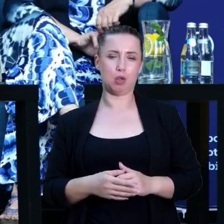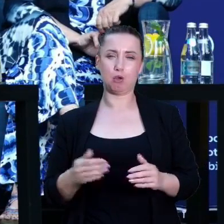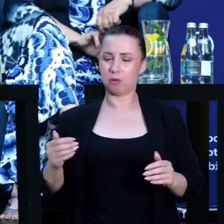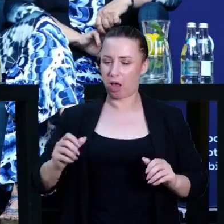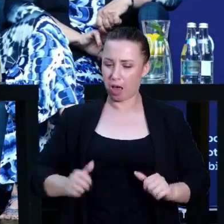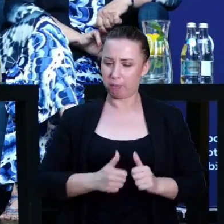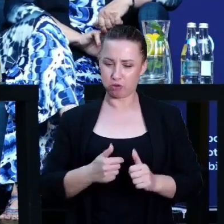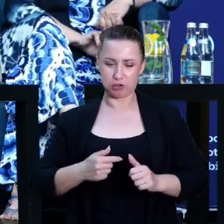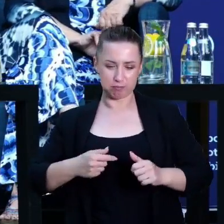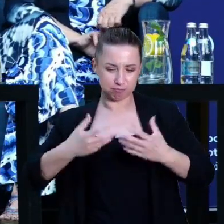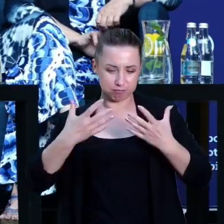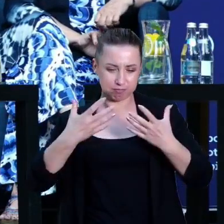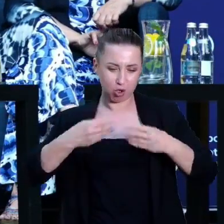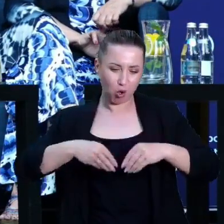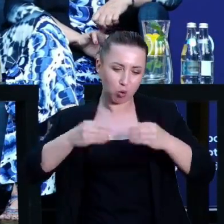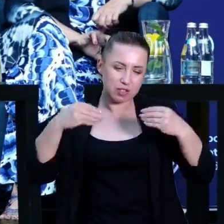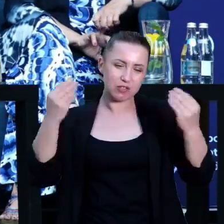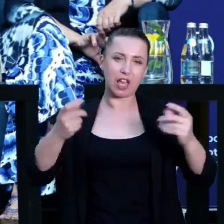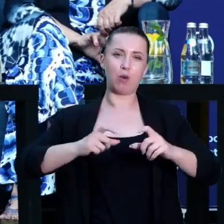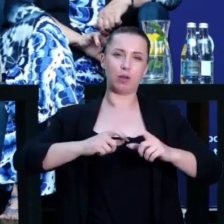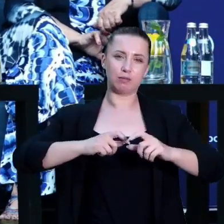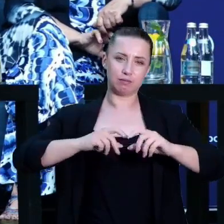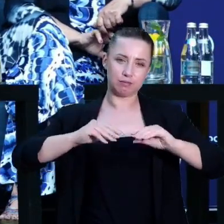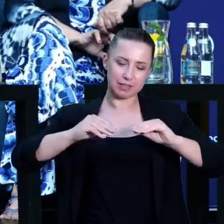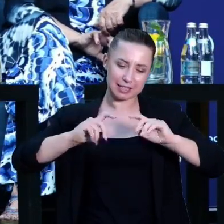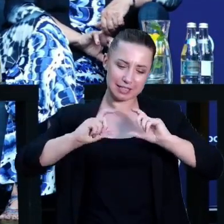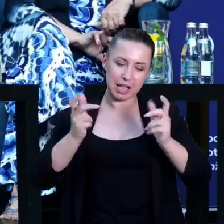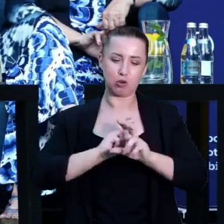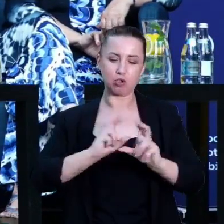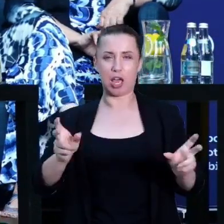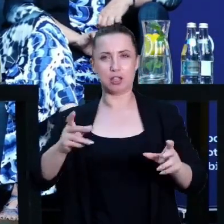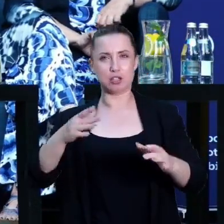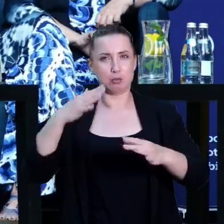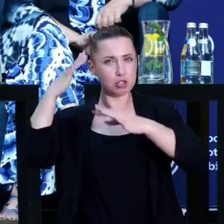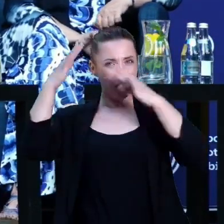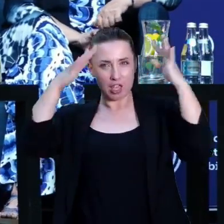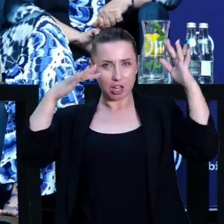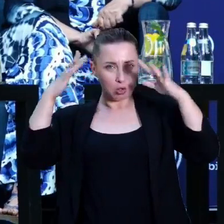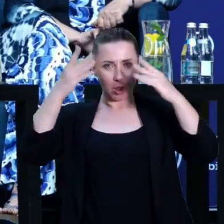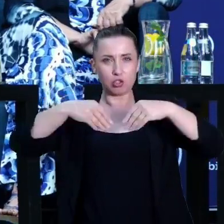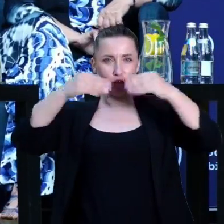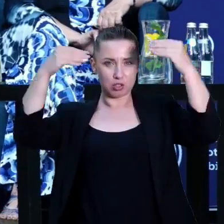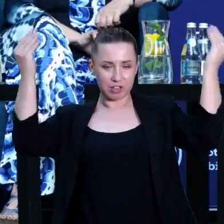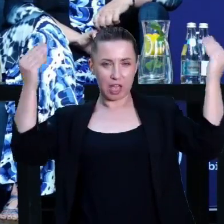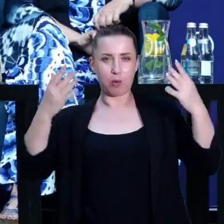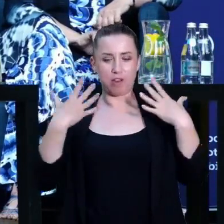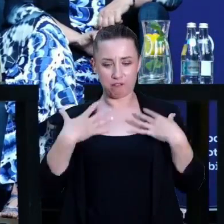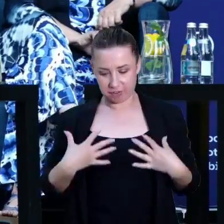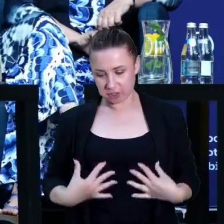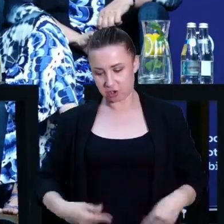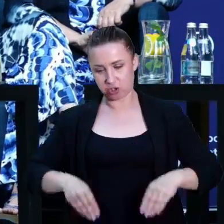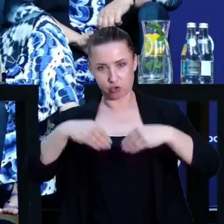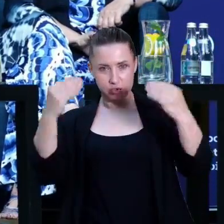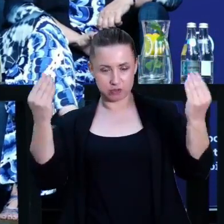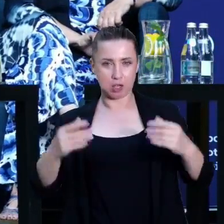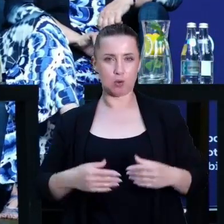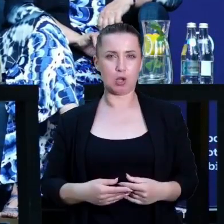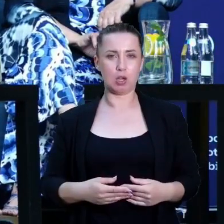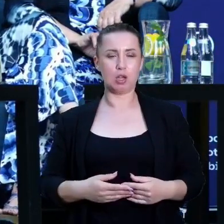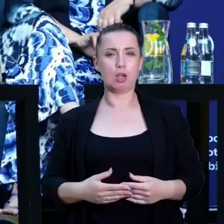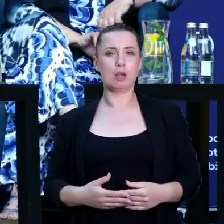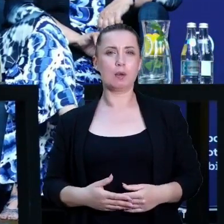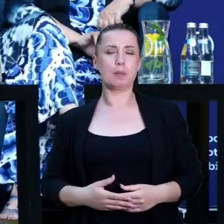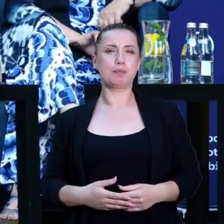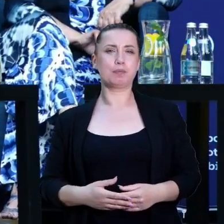rozwijać, jakby zabiegać o swój rozwój intelektualny, duchowy, fizyczny i tak dalej, prawda?